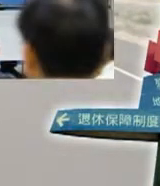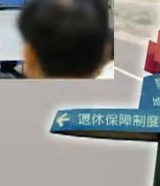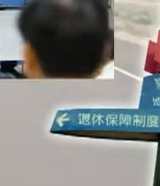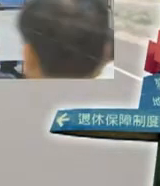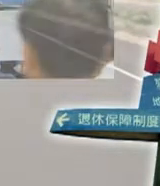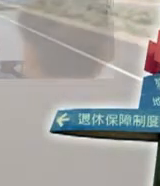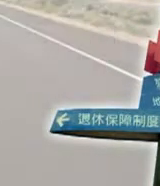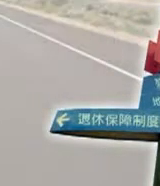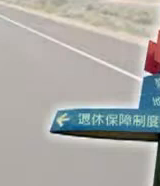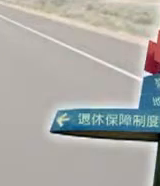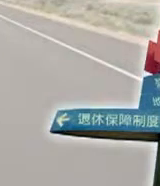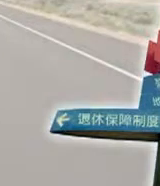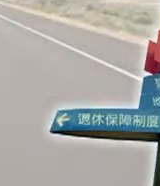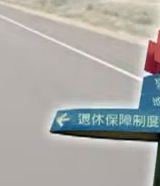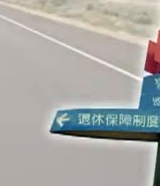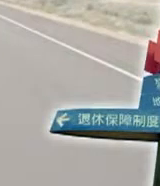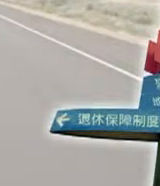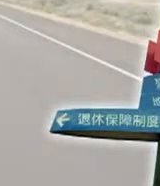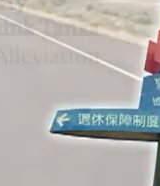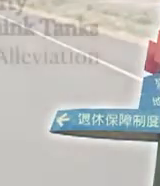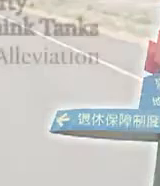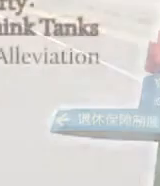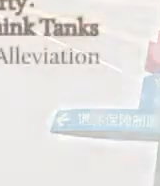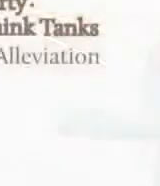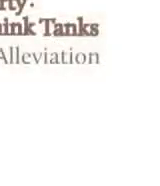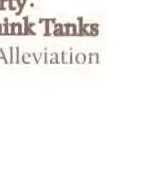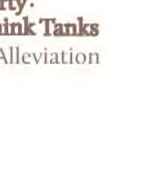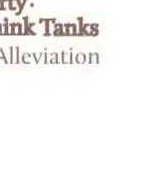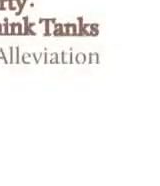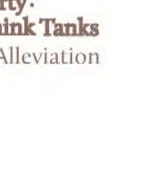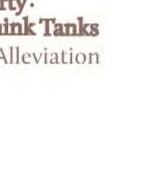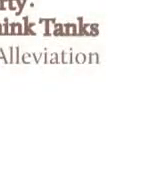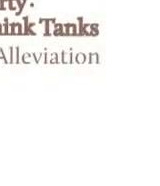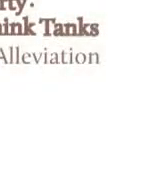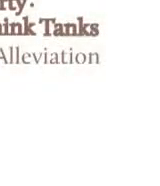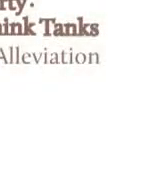论。有兴趣的朋友请留意 RTV 的网上更新。